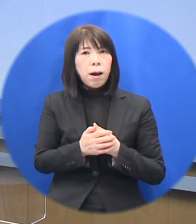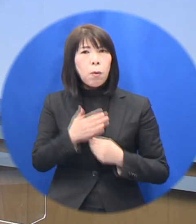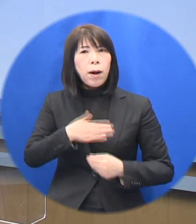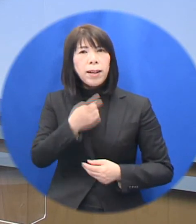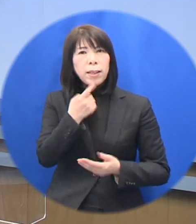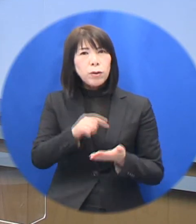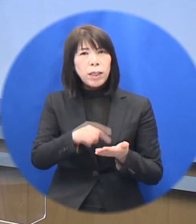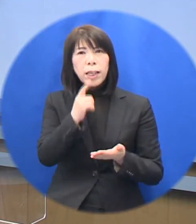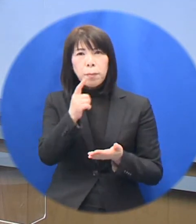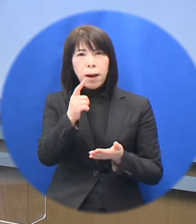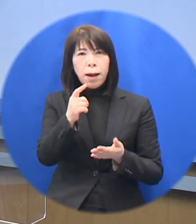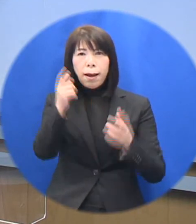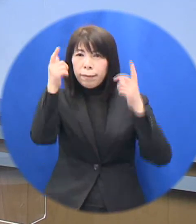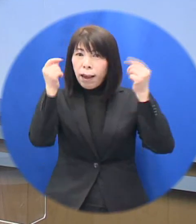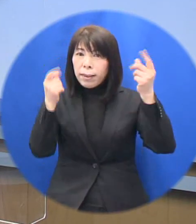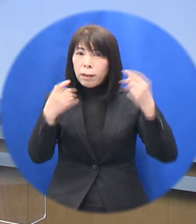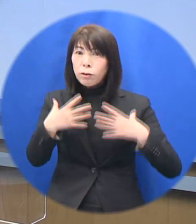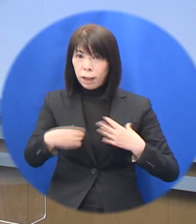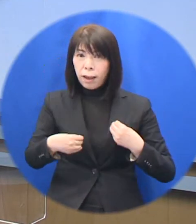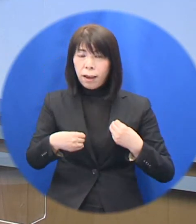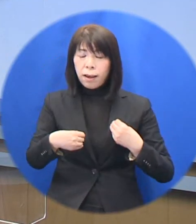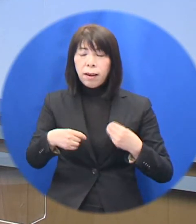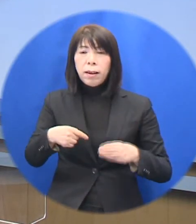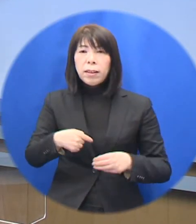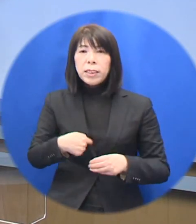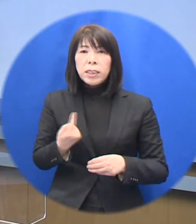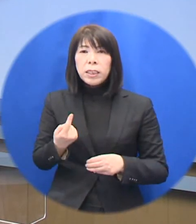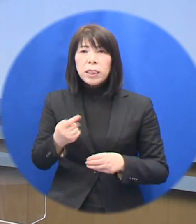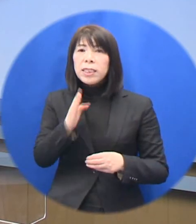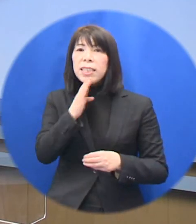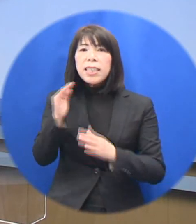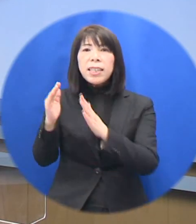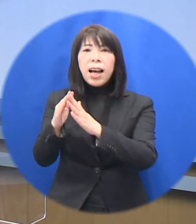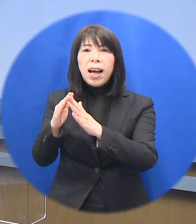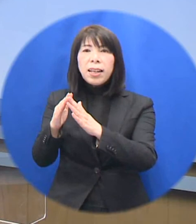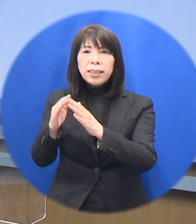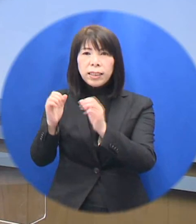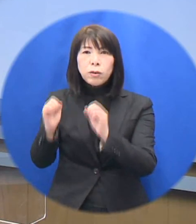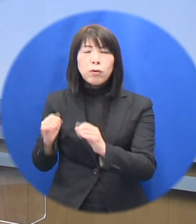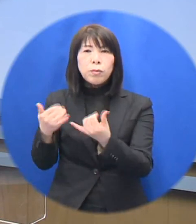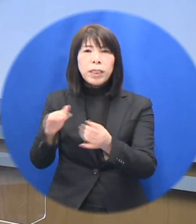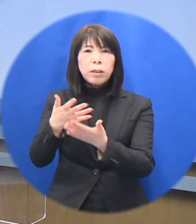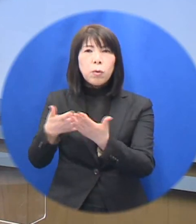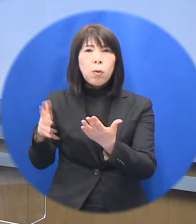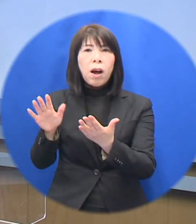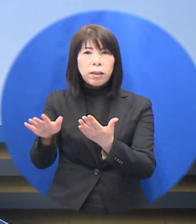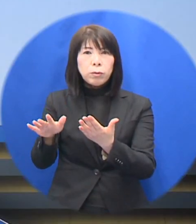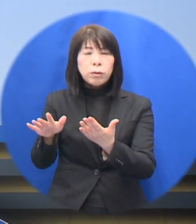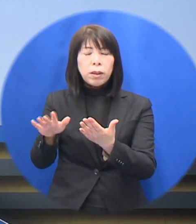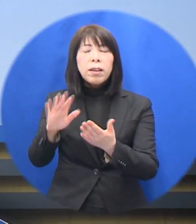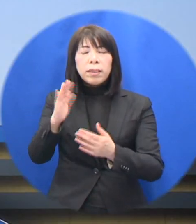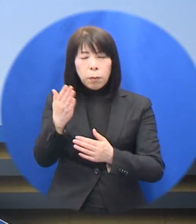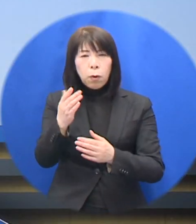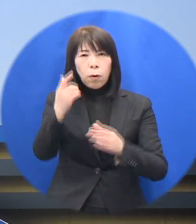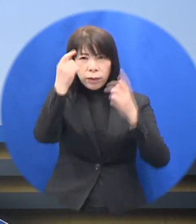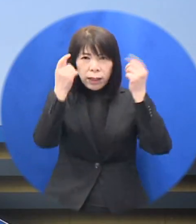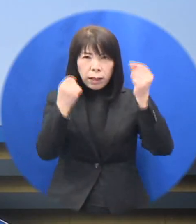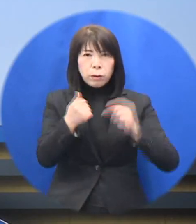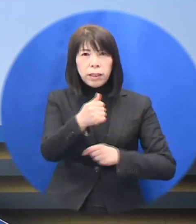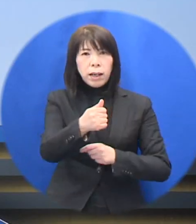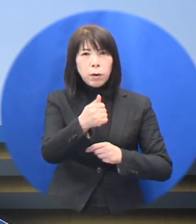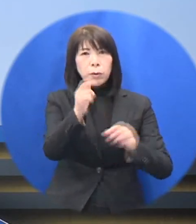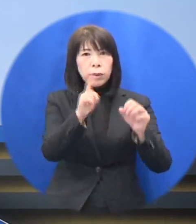かりやすいのは大学でですね、まあ、地元に住民票を置いて、はい、こちらの方にですね、はい、大学に通うためにま